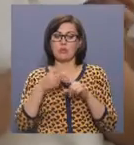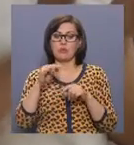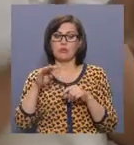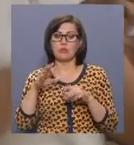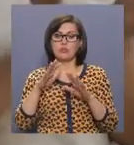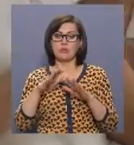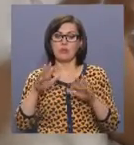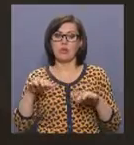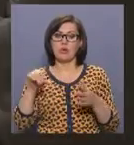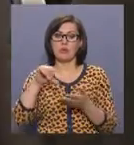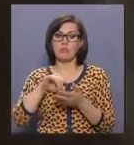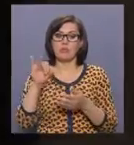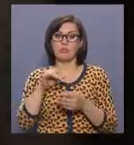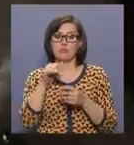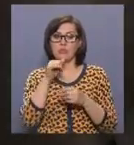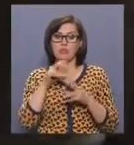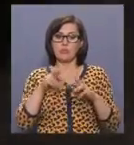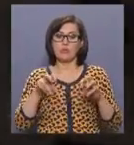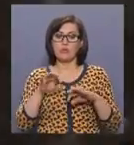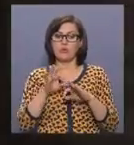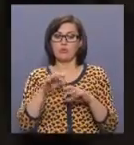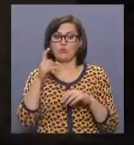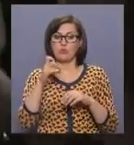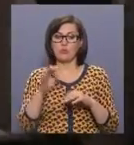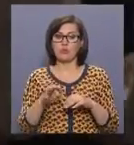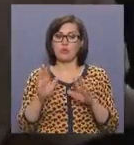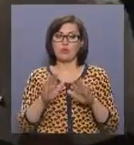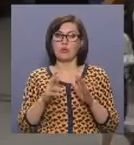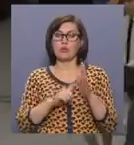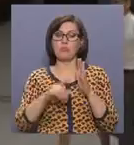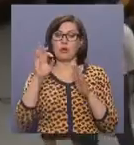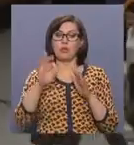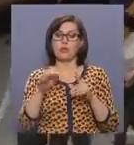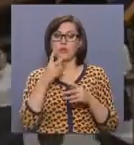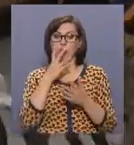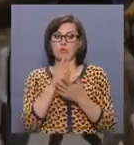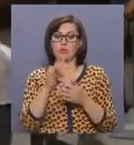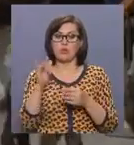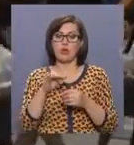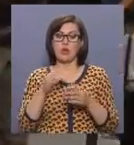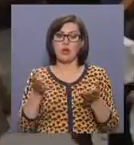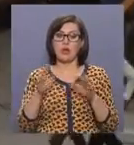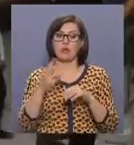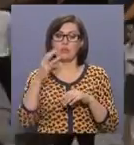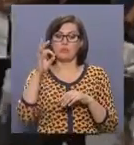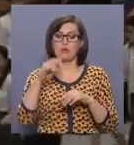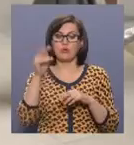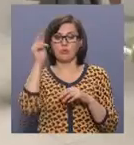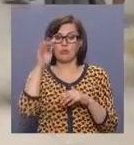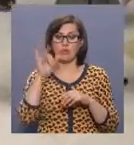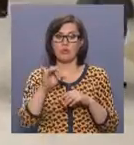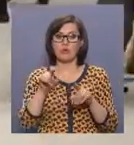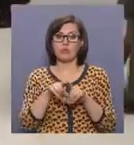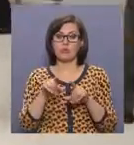бала қатысқан. Дегенменде бұл сынақтан өтуге тиісті 100%-ның тек 70% ғана көрінеді. Ал қалған 30% оқушы тысқар